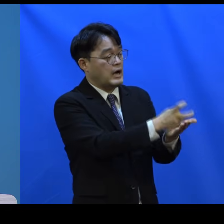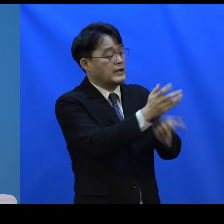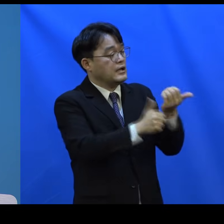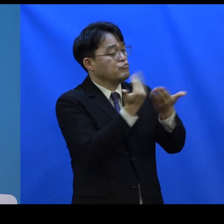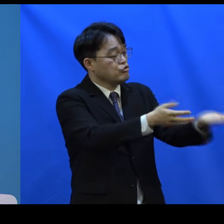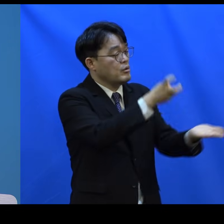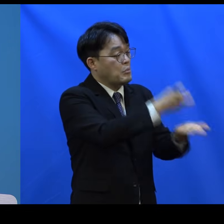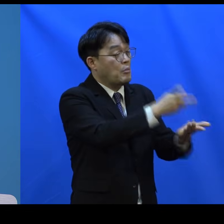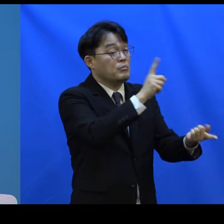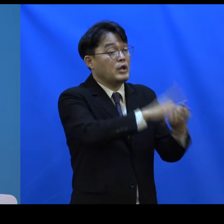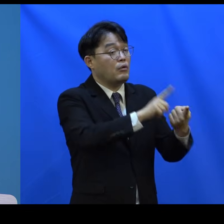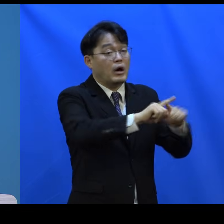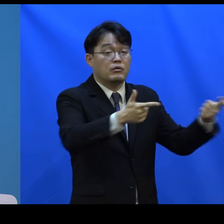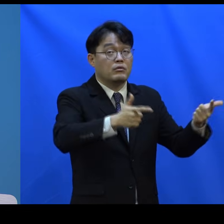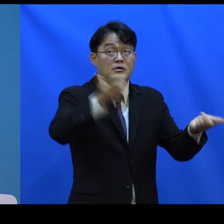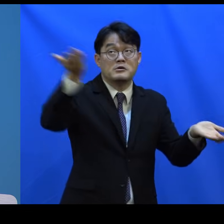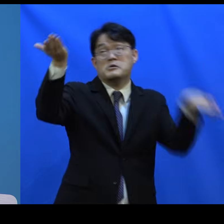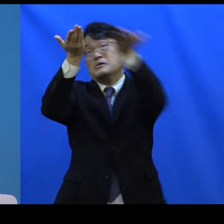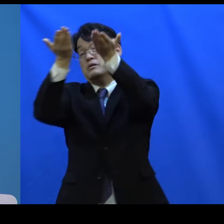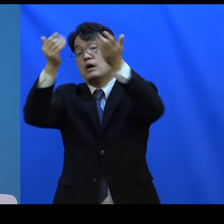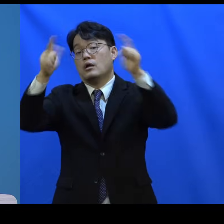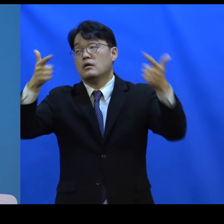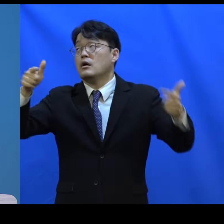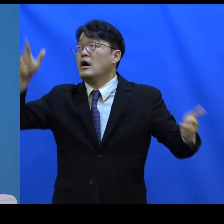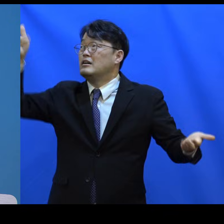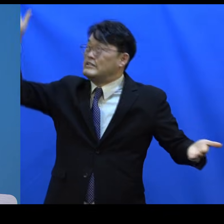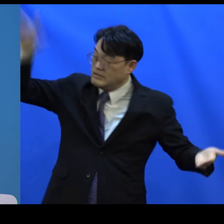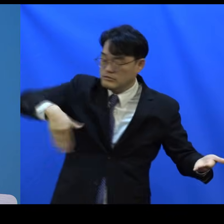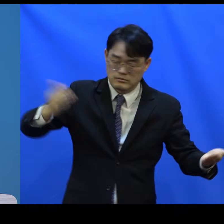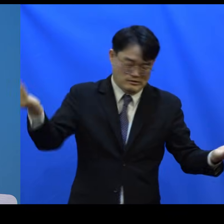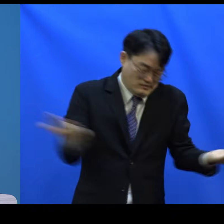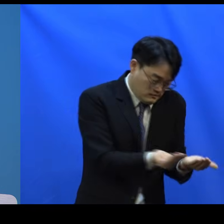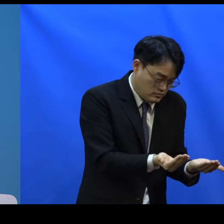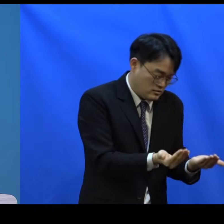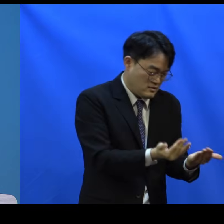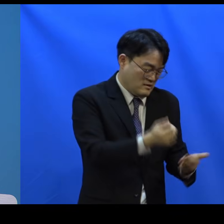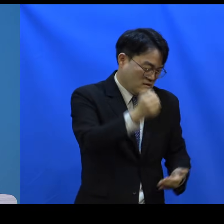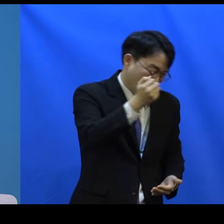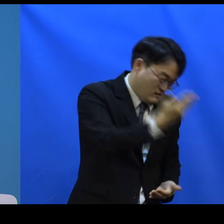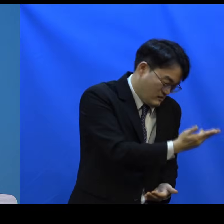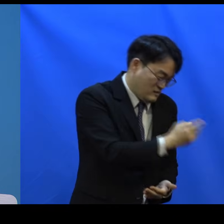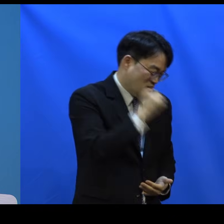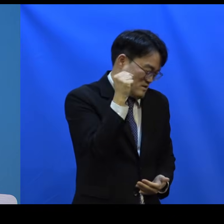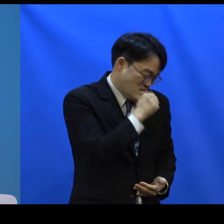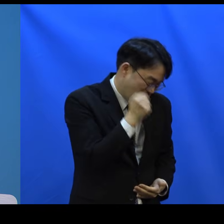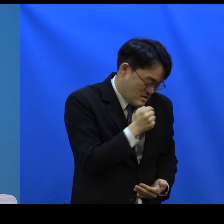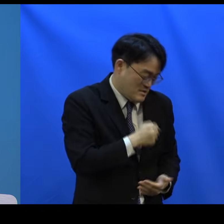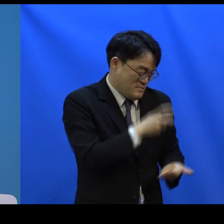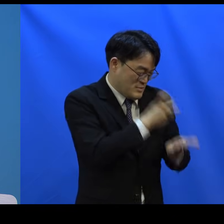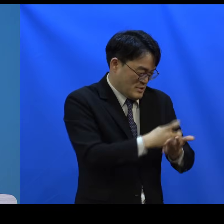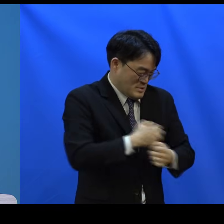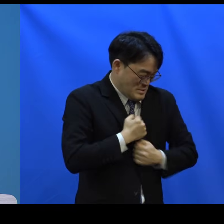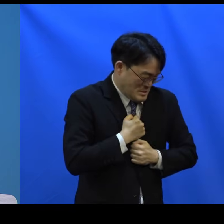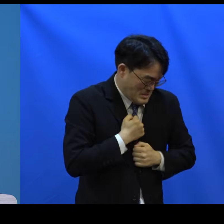만든 규칙을 깨뜨리는 일에 굉장히 다 깨뜨려 버렸어요. 주님은 사람이 만든 규칙에 갇혀 계실